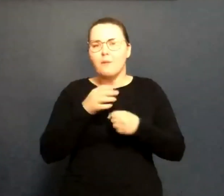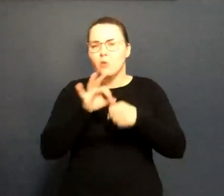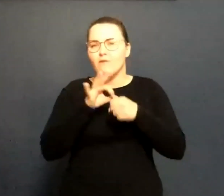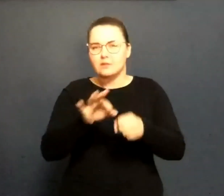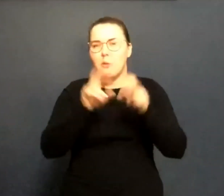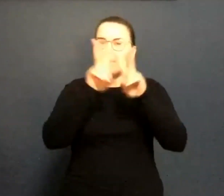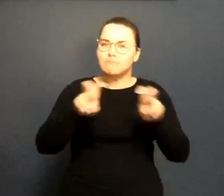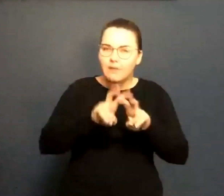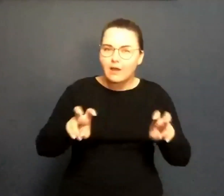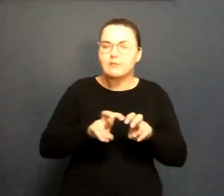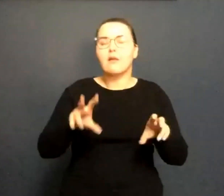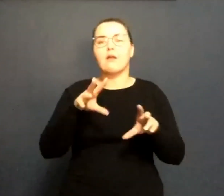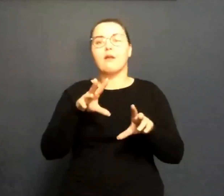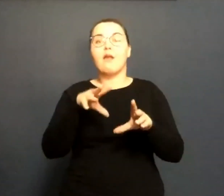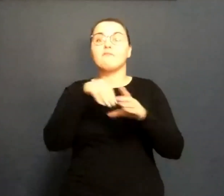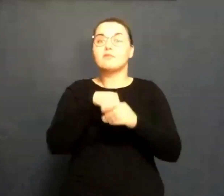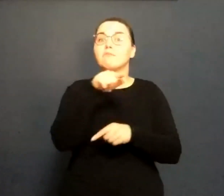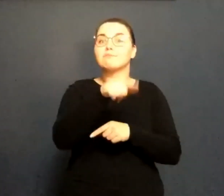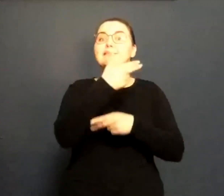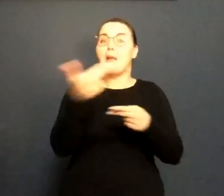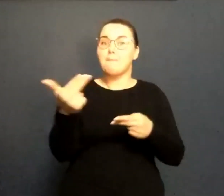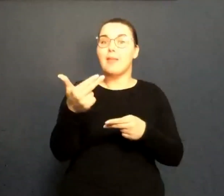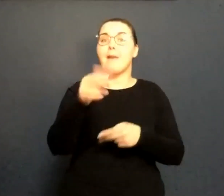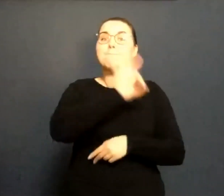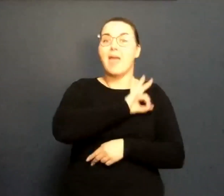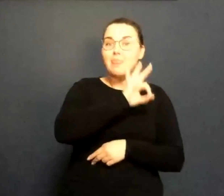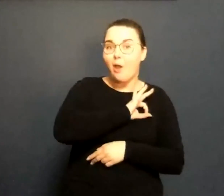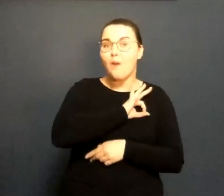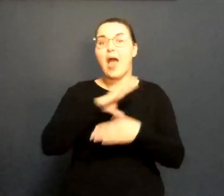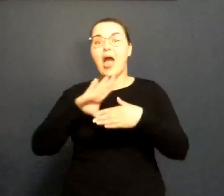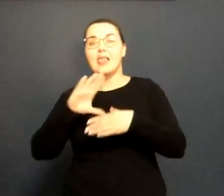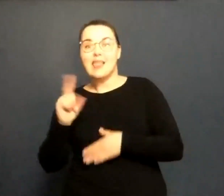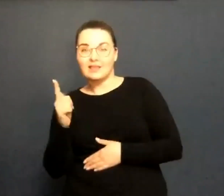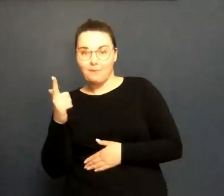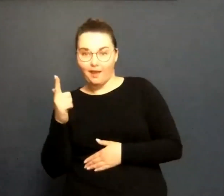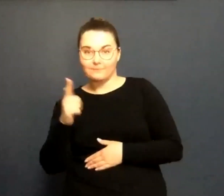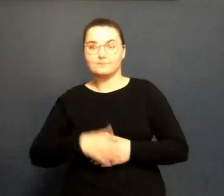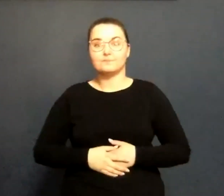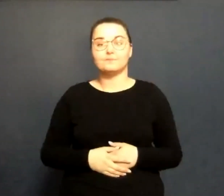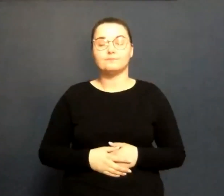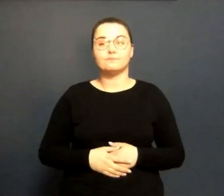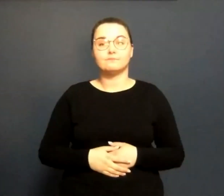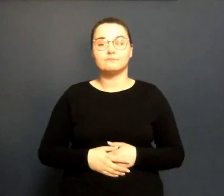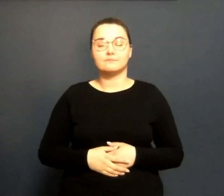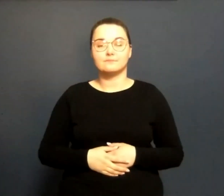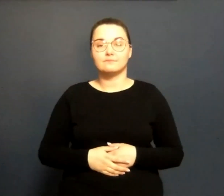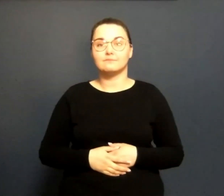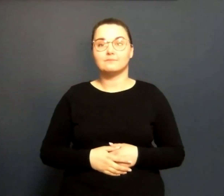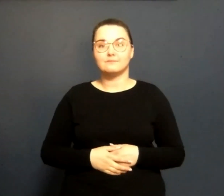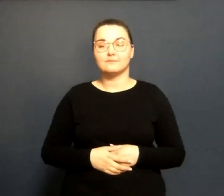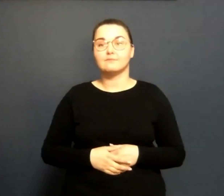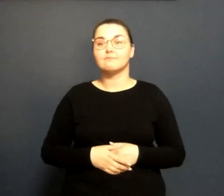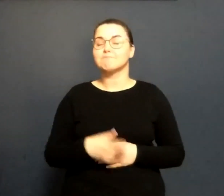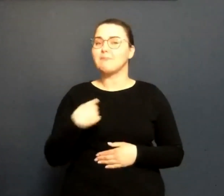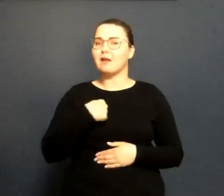artykuł o pedale i leźbie. Użyłam specjalnie tych etykiet, bo badałam etykietkowanie. To, co usłyszałam